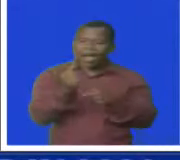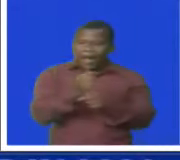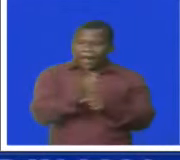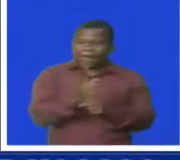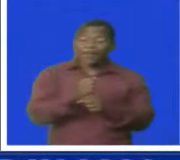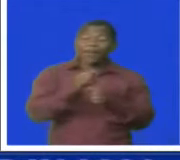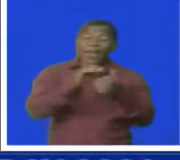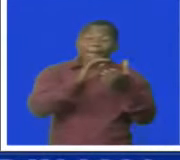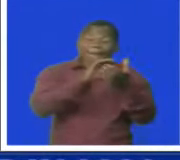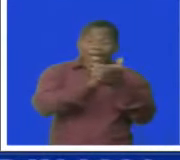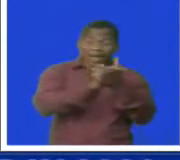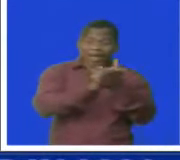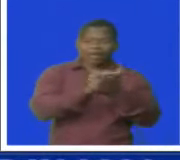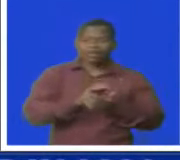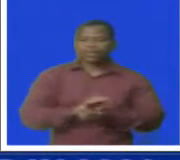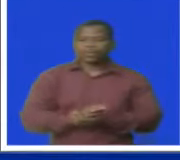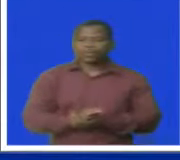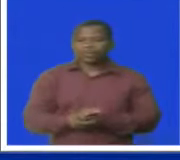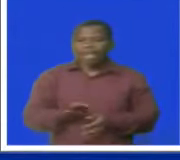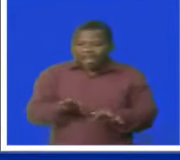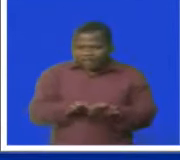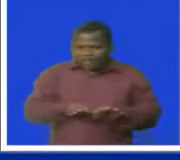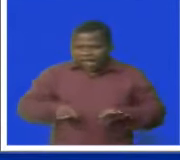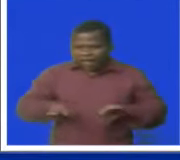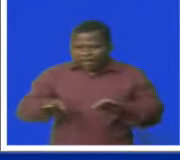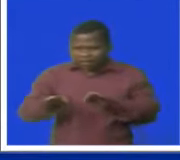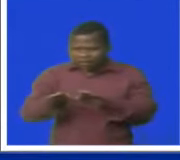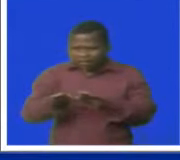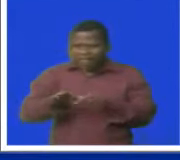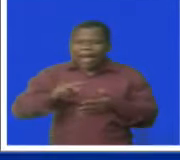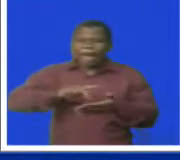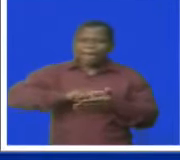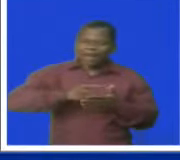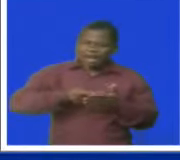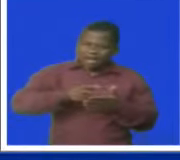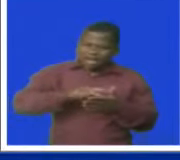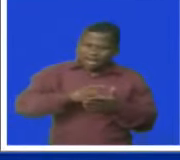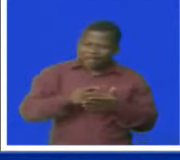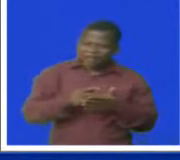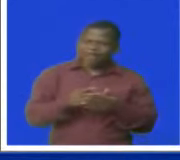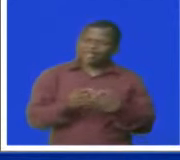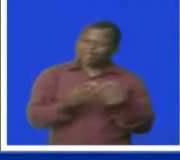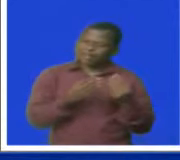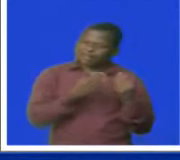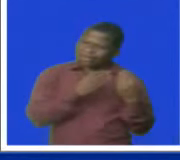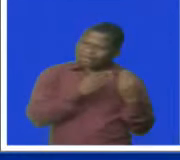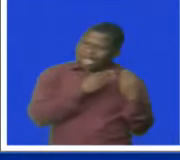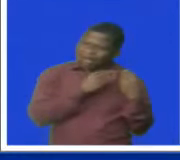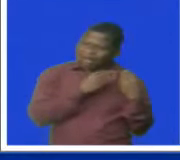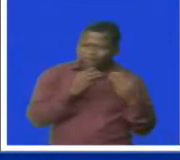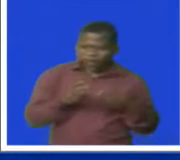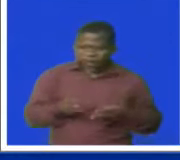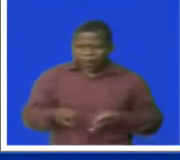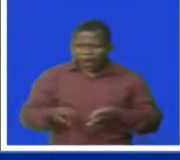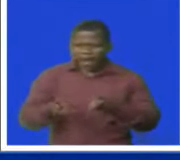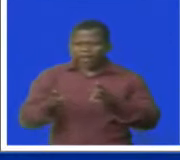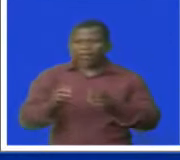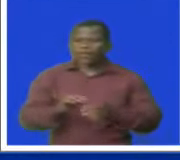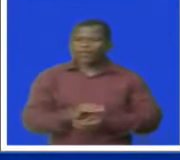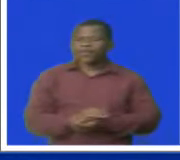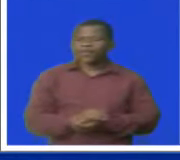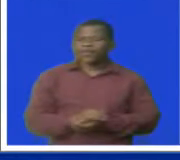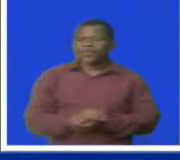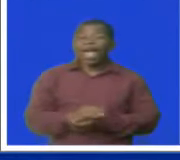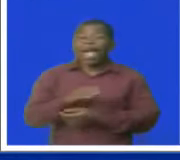iyahleleka kuyatalwa kutalwana kahle ngendlela lephephile babe semkhanza adlala indzima lenkulu lapho